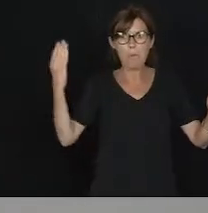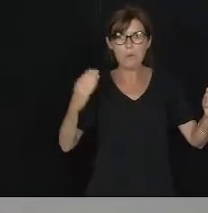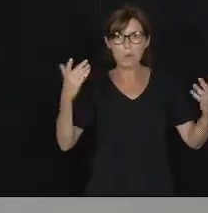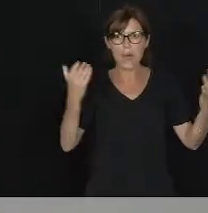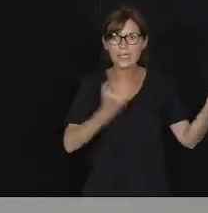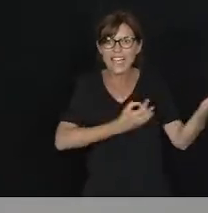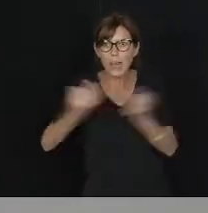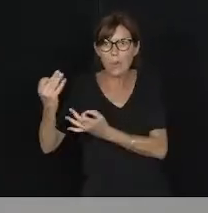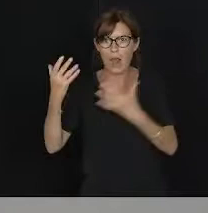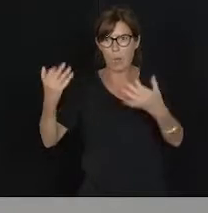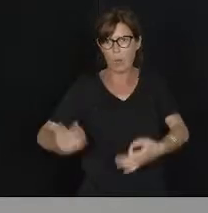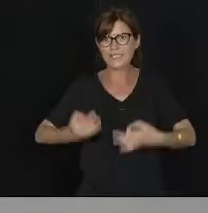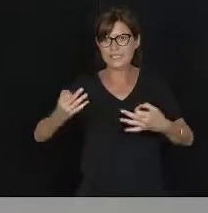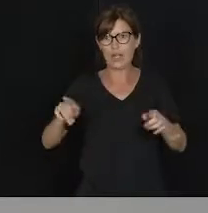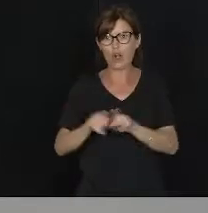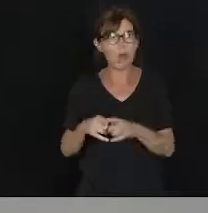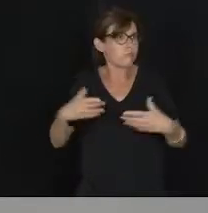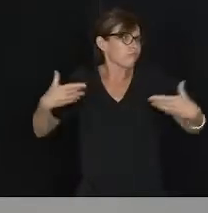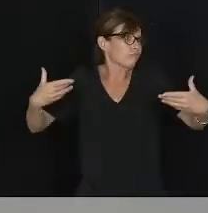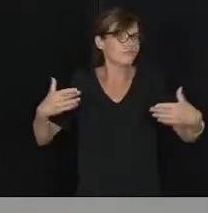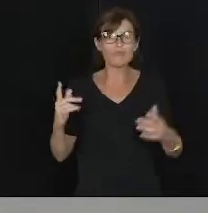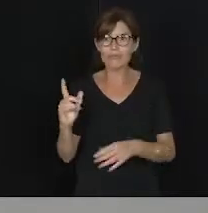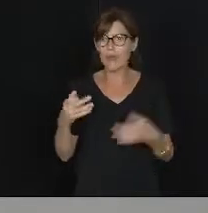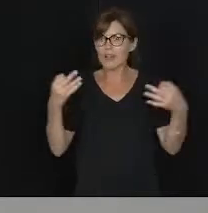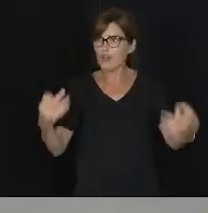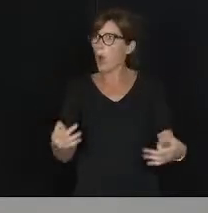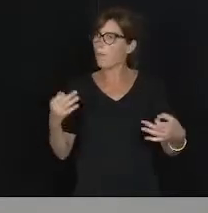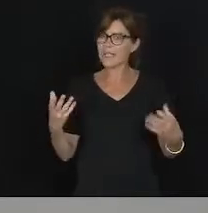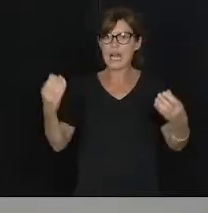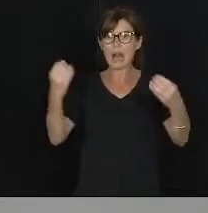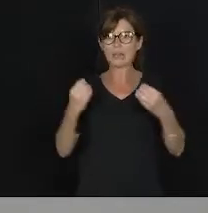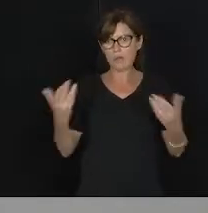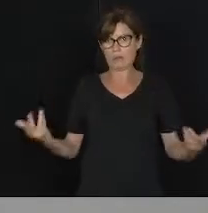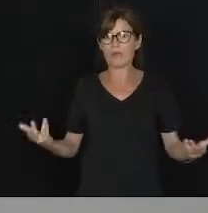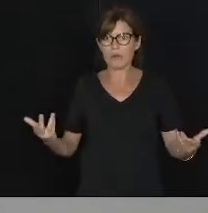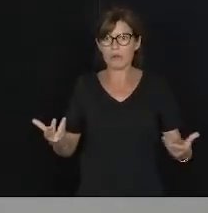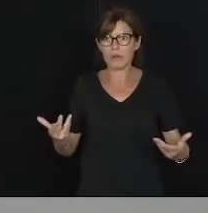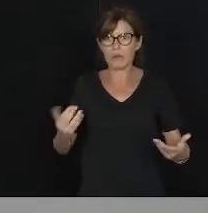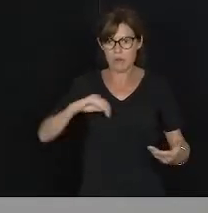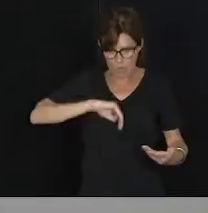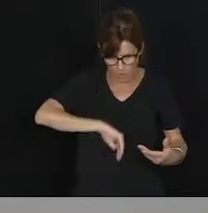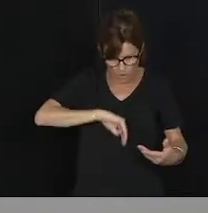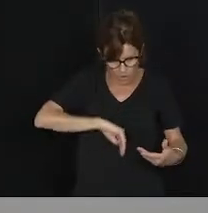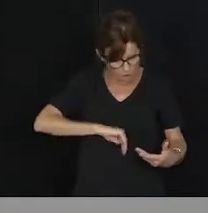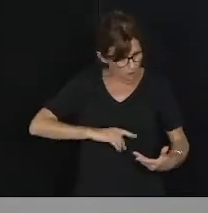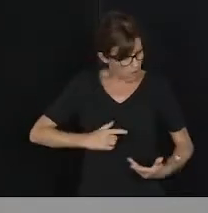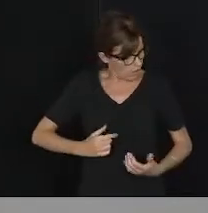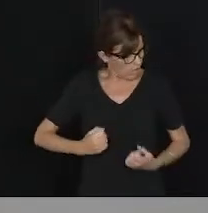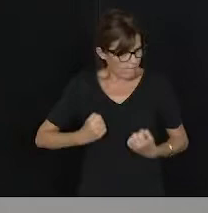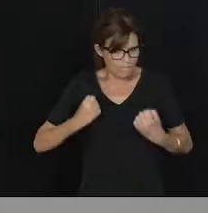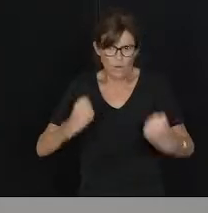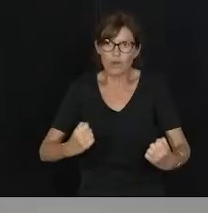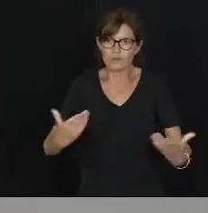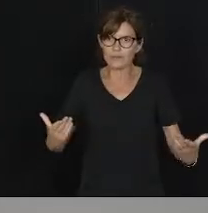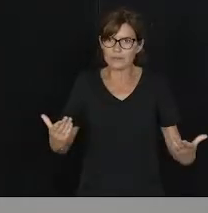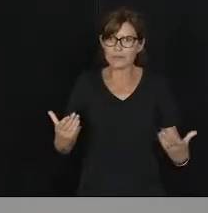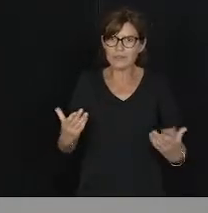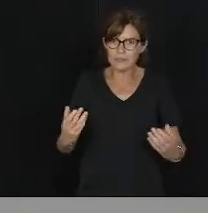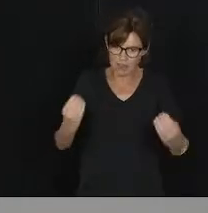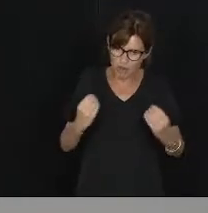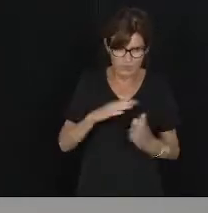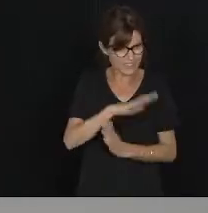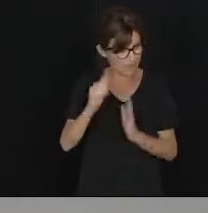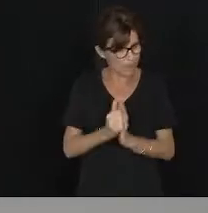La banalité constituant finalement presque la ressource fondamentale de la vie conjugale. Et je